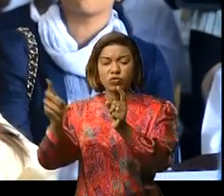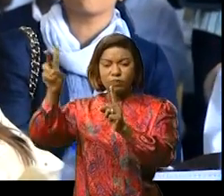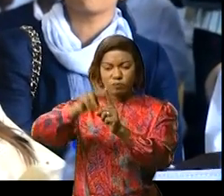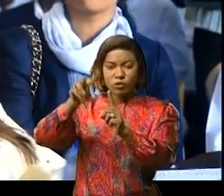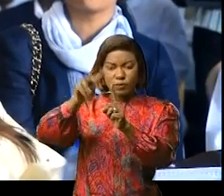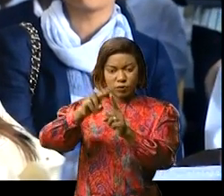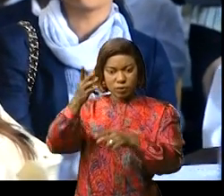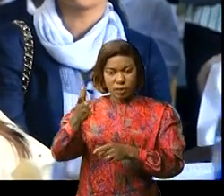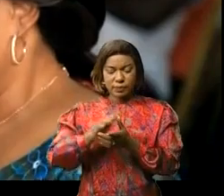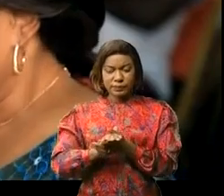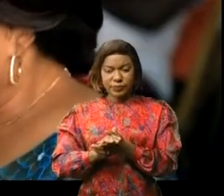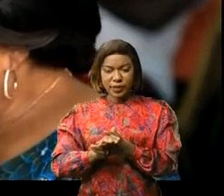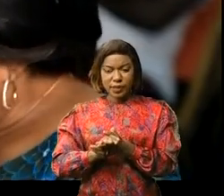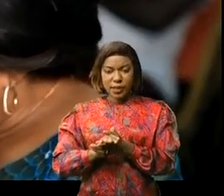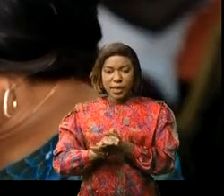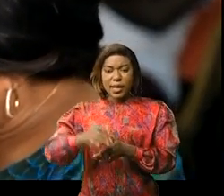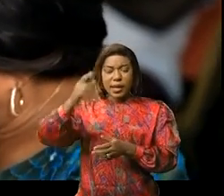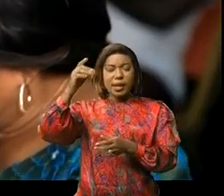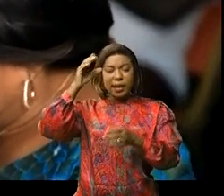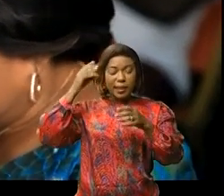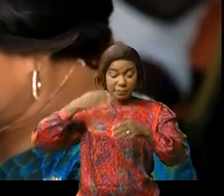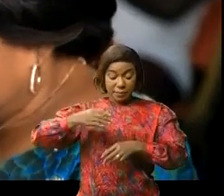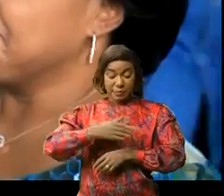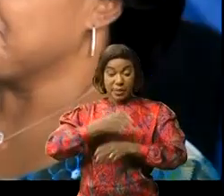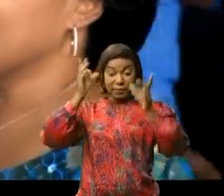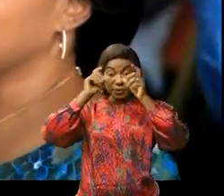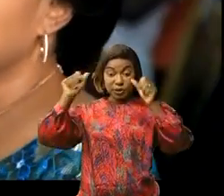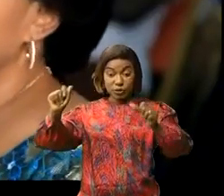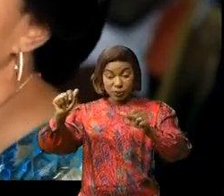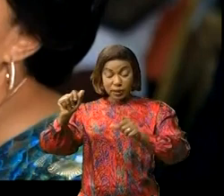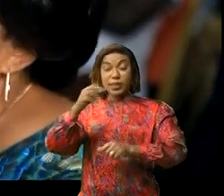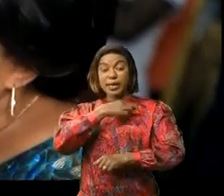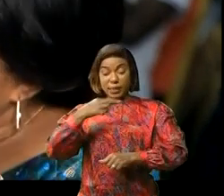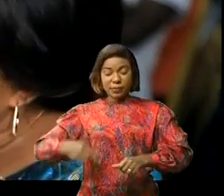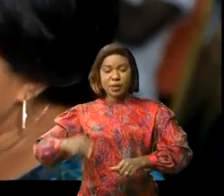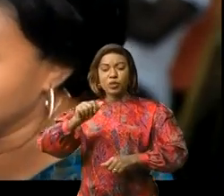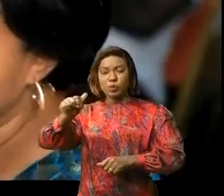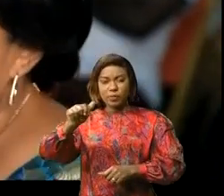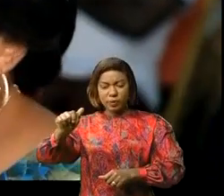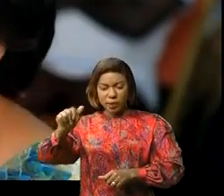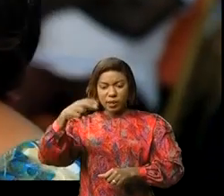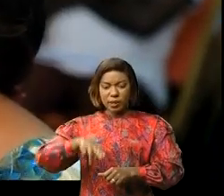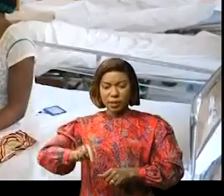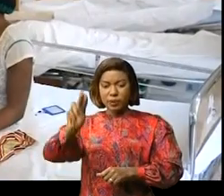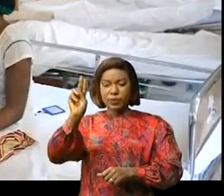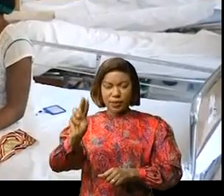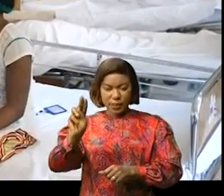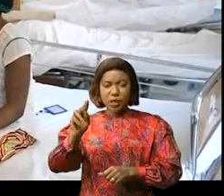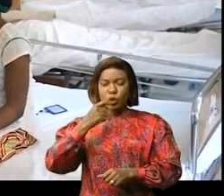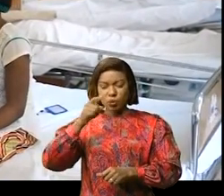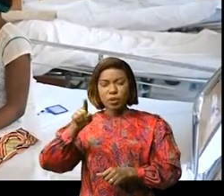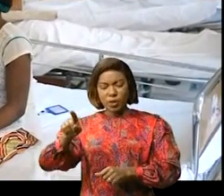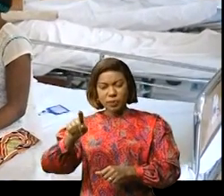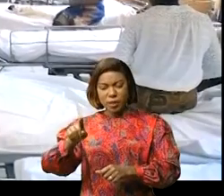La première dame de la République, Denise Nyakiru Tshisekedi, championne des Nations Unies dans la lutte contre les violences sexuelles en zone